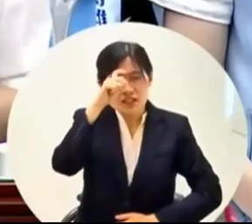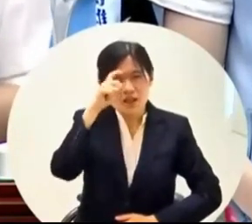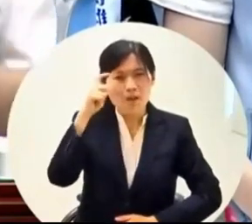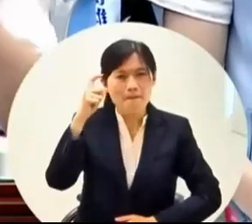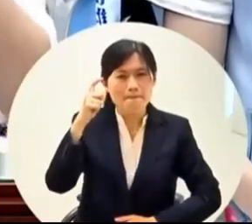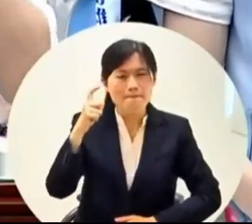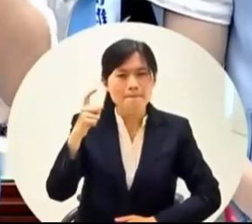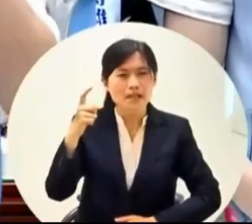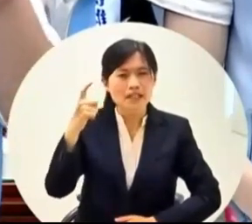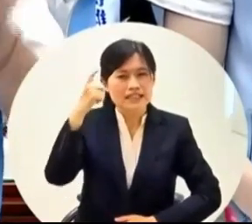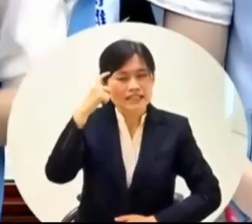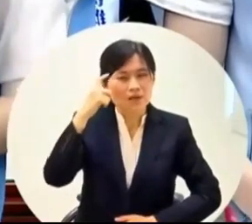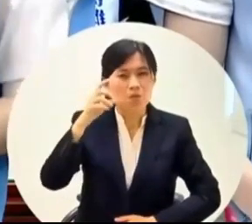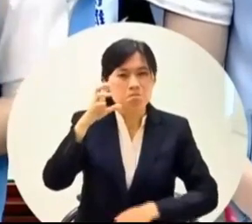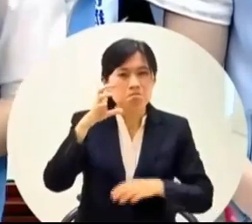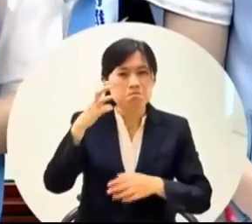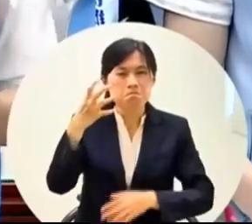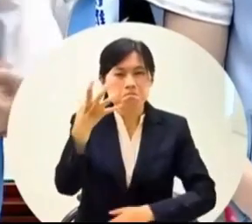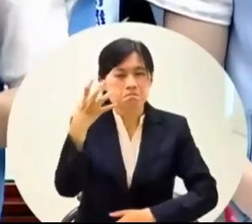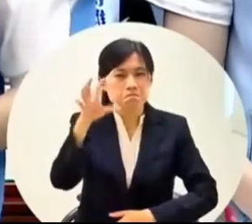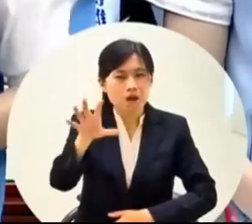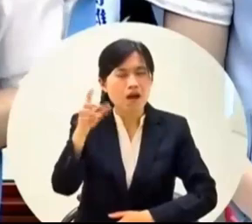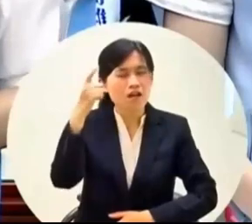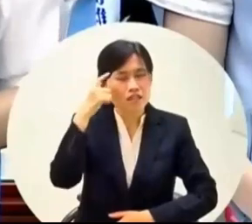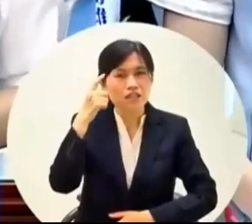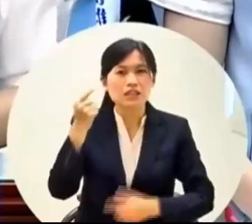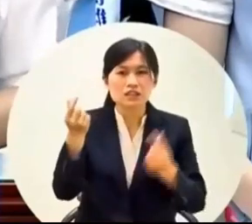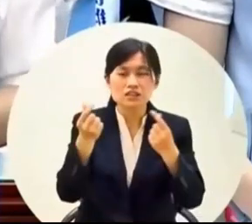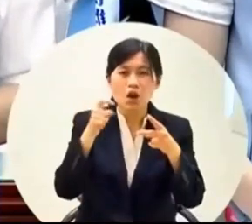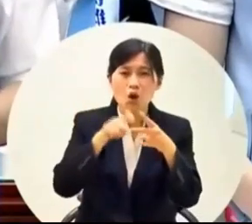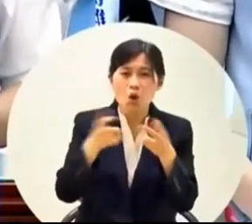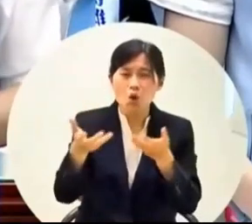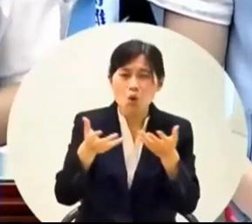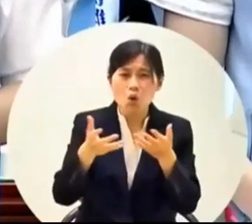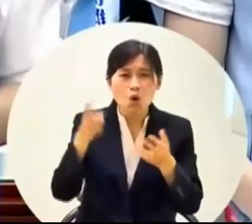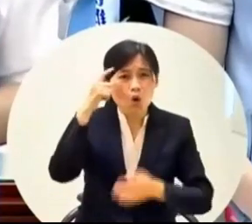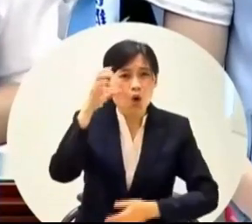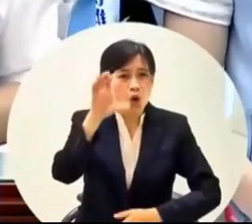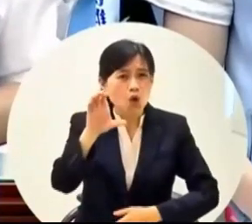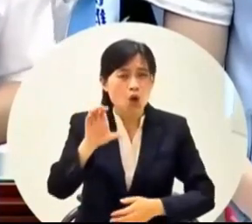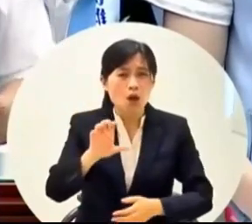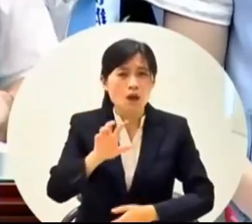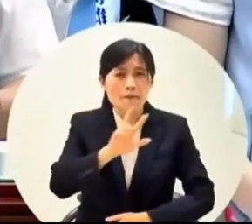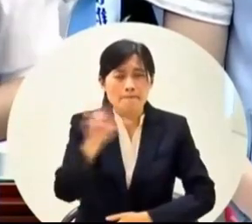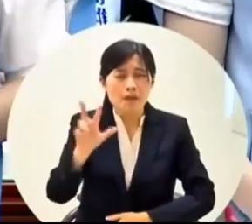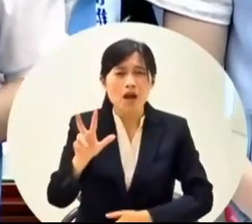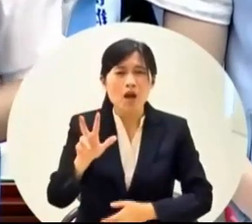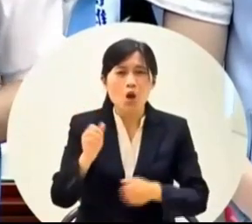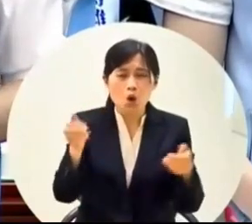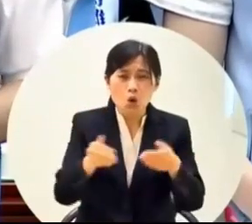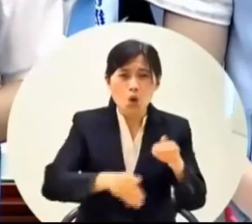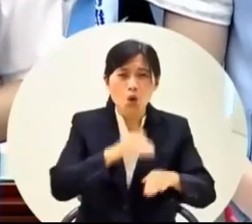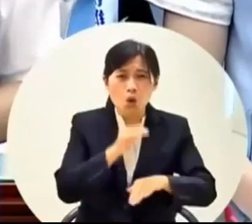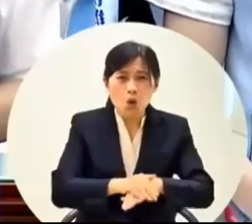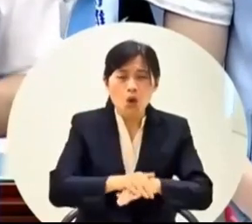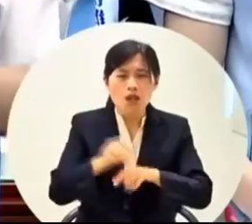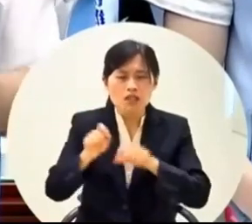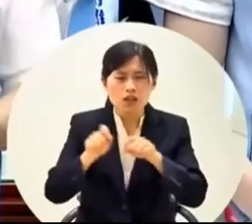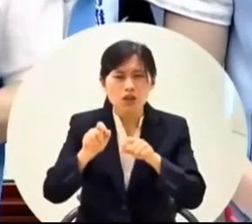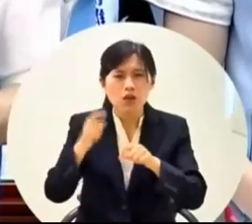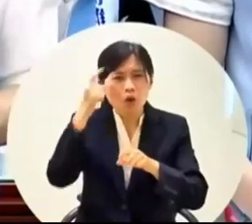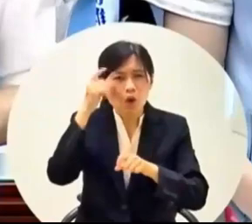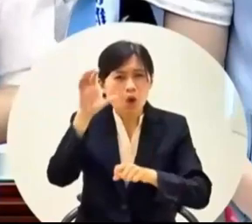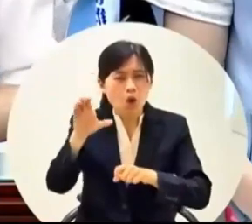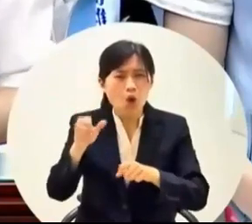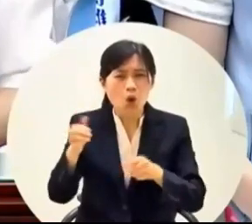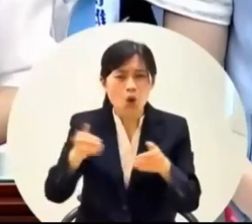对方立场来思考。像公务案件我们在90天之内就要完成，像金发局的工商登记在9天之内就要完成，市府一